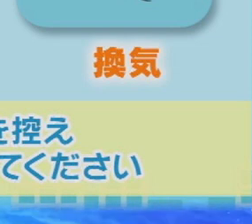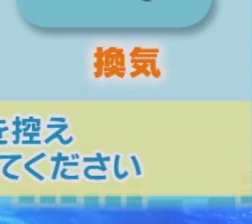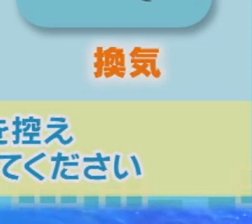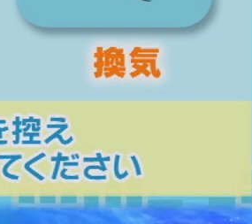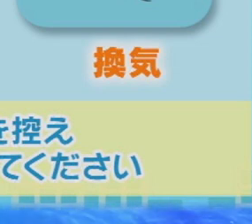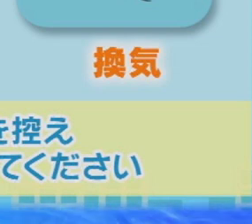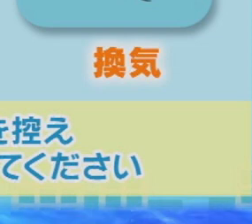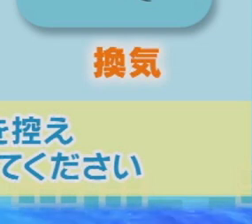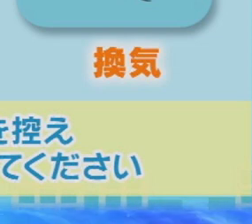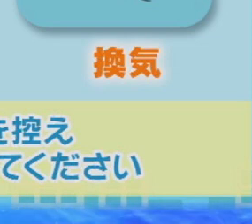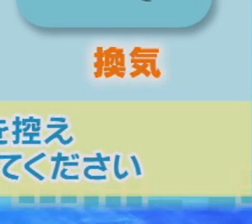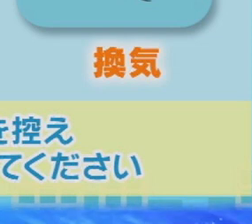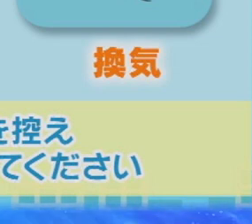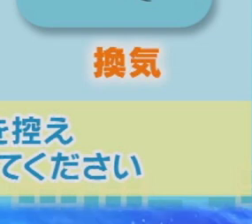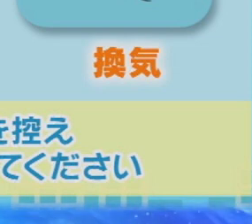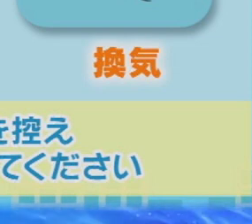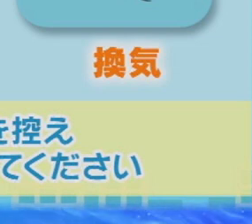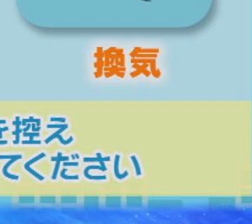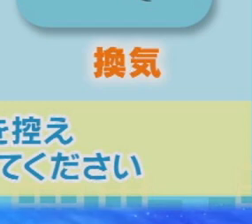ください。